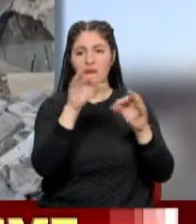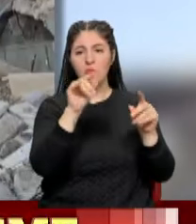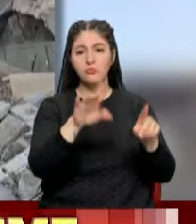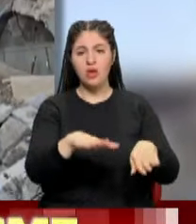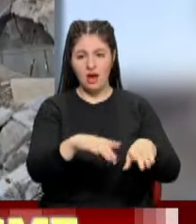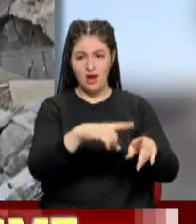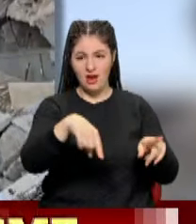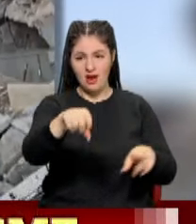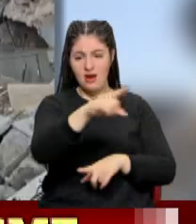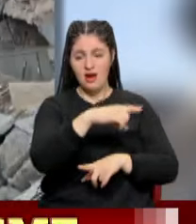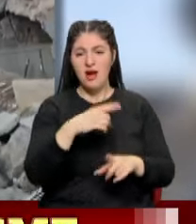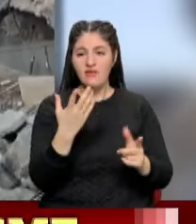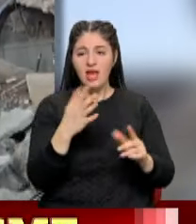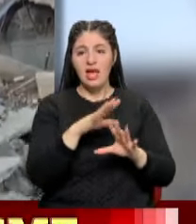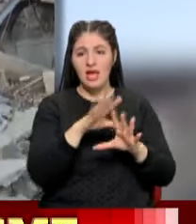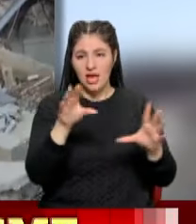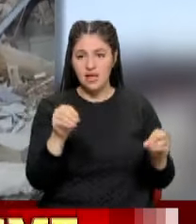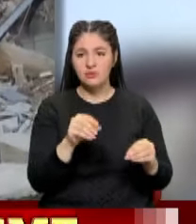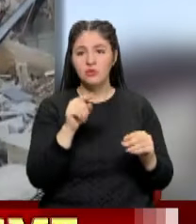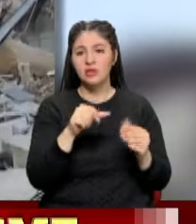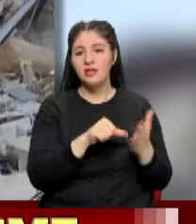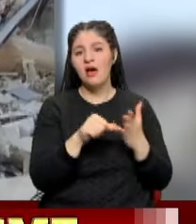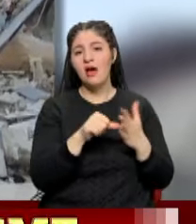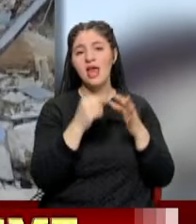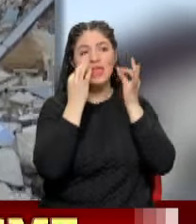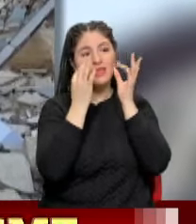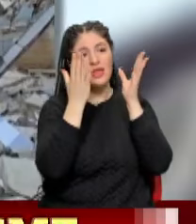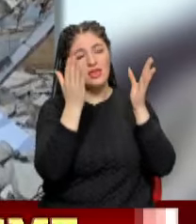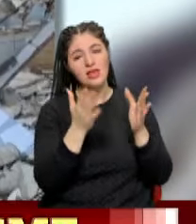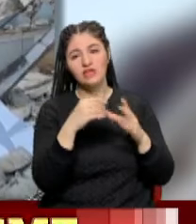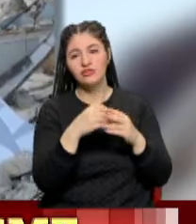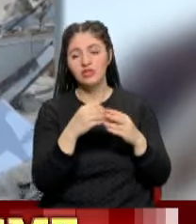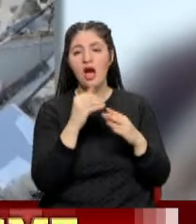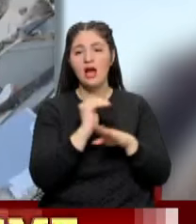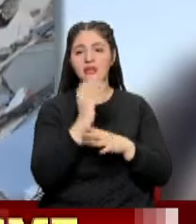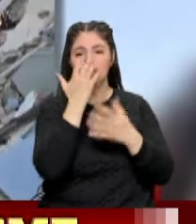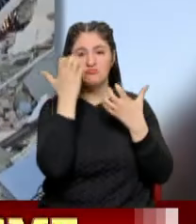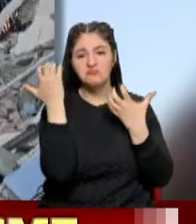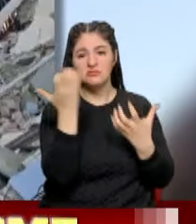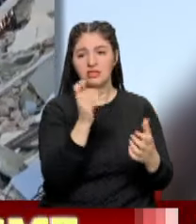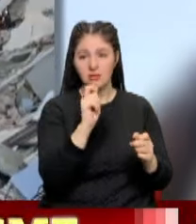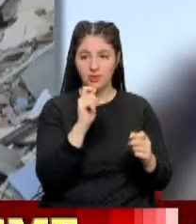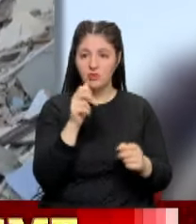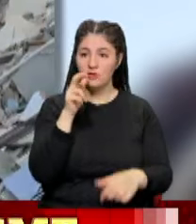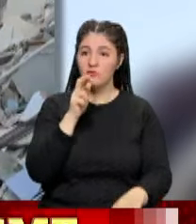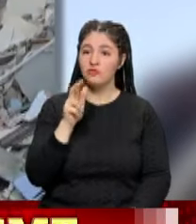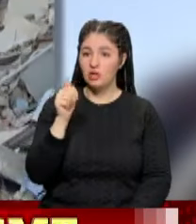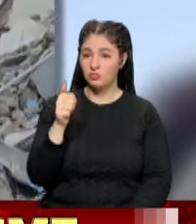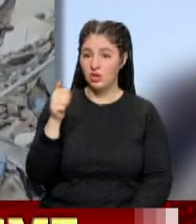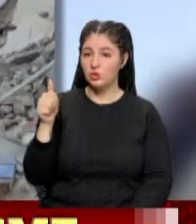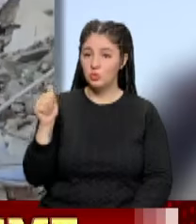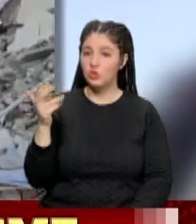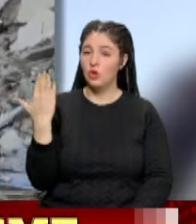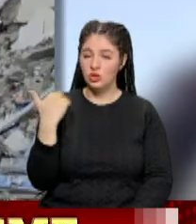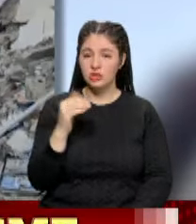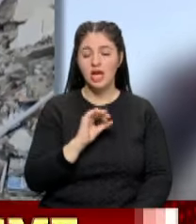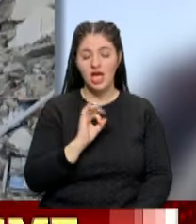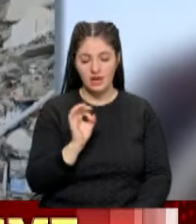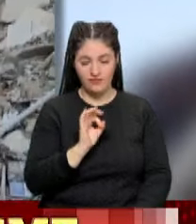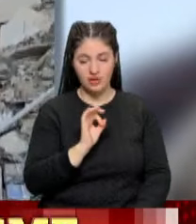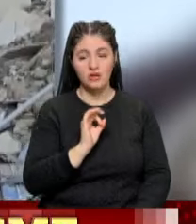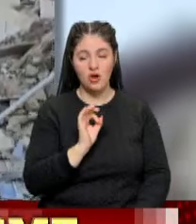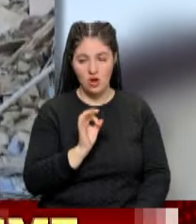yerlerdeydi ve hepsi de bu tarihi dokunun içerisinde Hatay'ı yaşatan insanlardı. 366 gün önce. Evet,